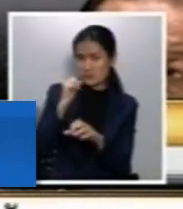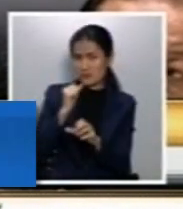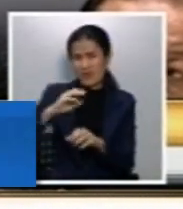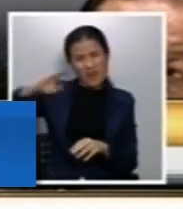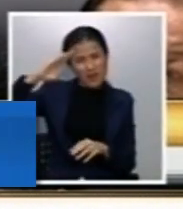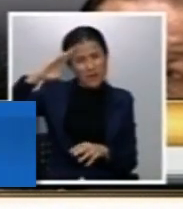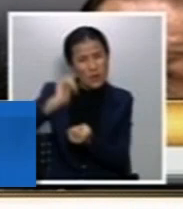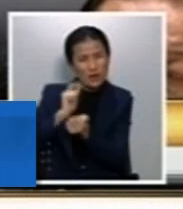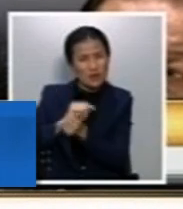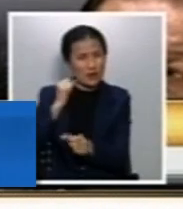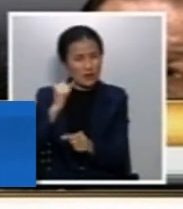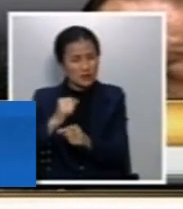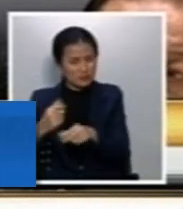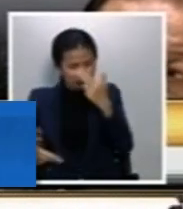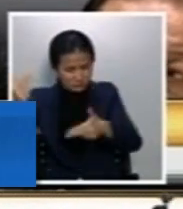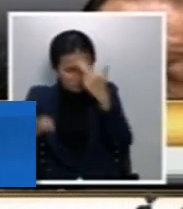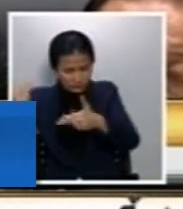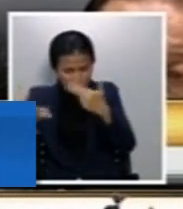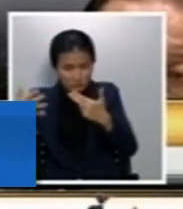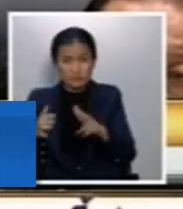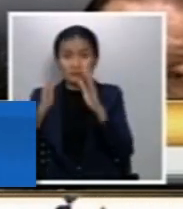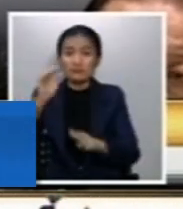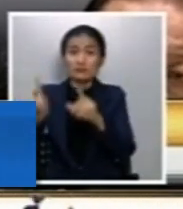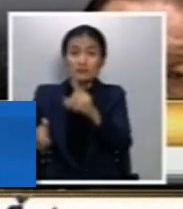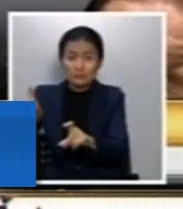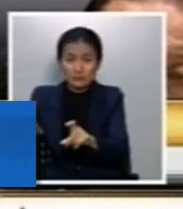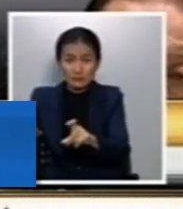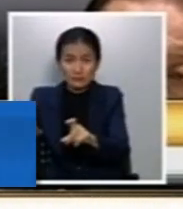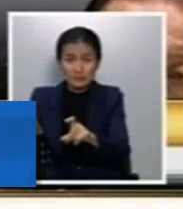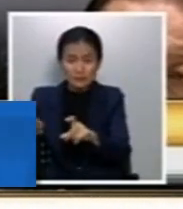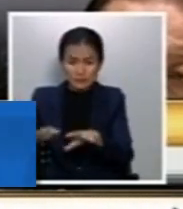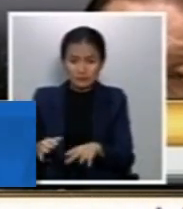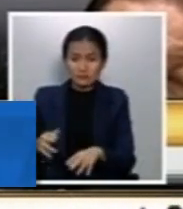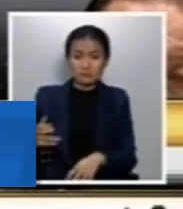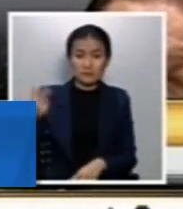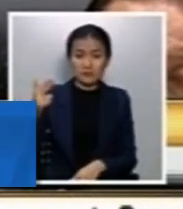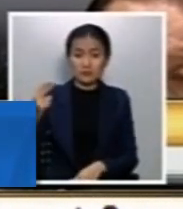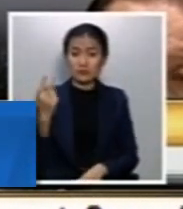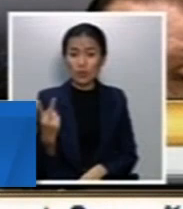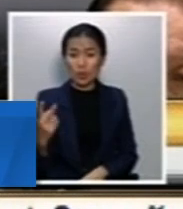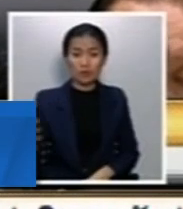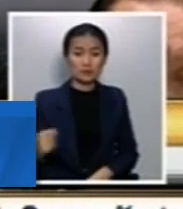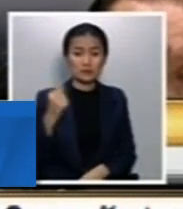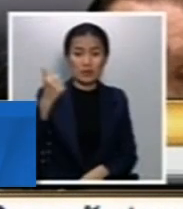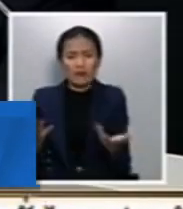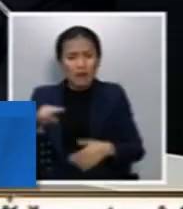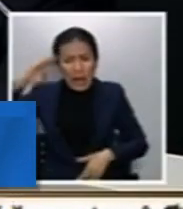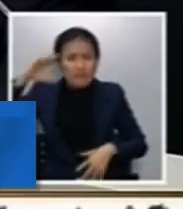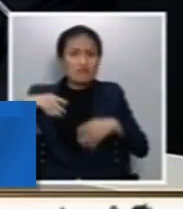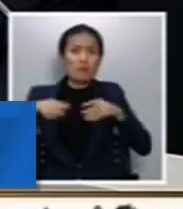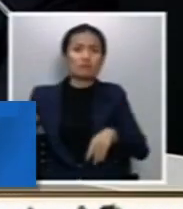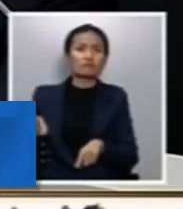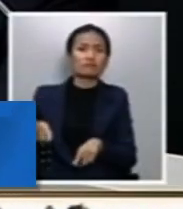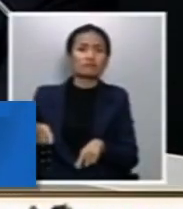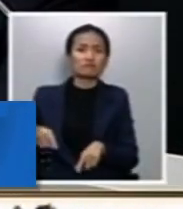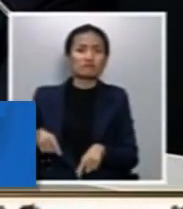มีการยึดอาวุธปืนได้2กระบอกแต่พออีกวันนึงสถานการณ์กลับเปลี่ยนไปแล้